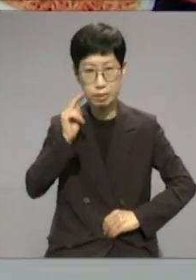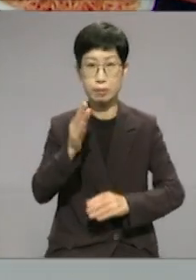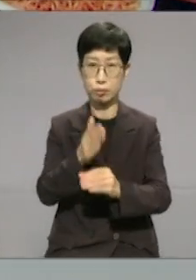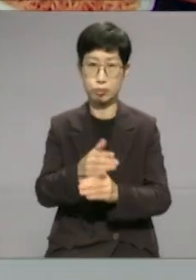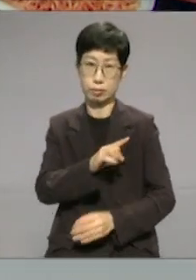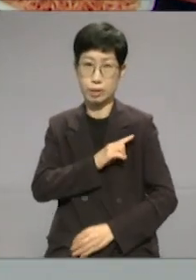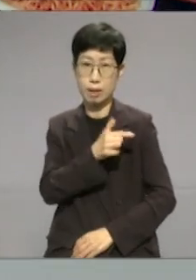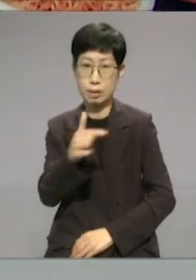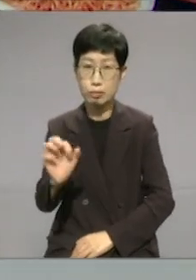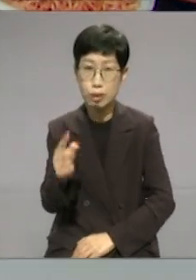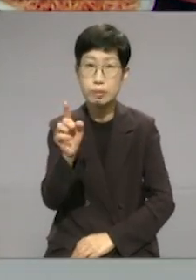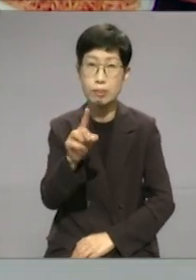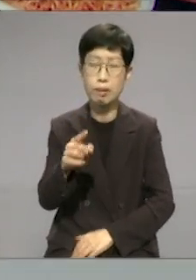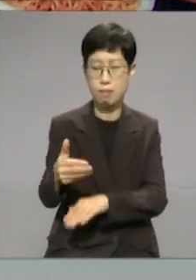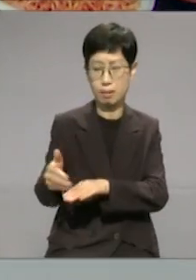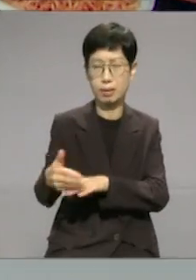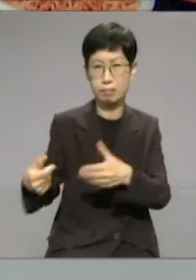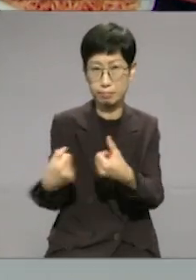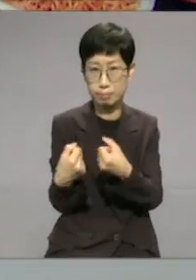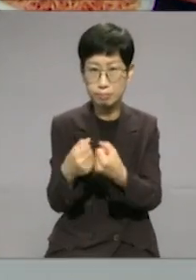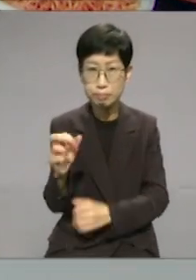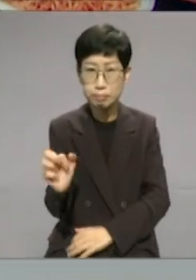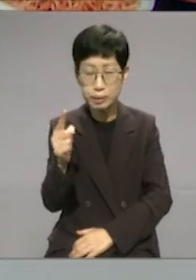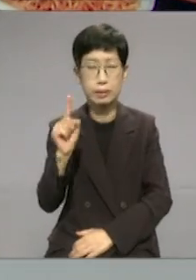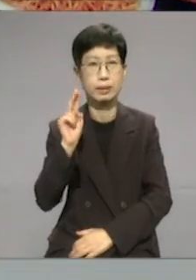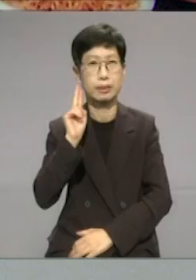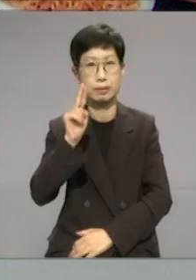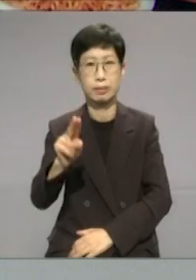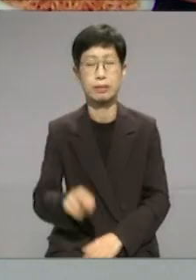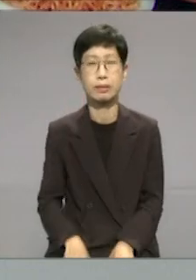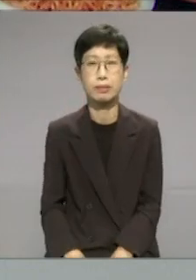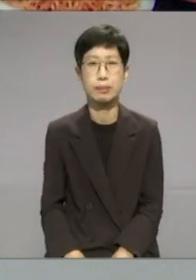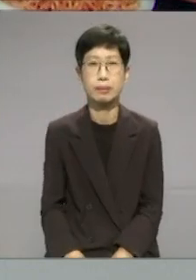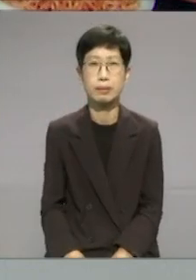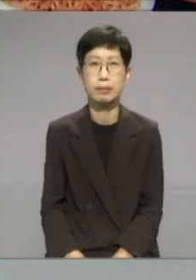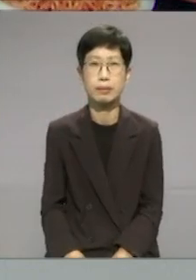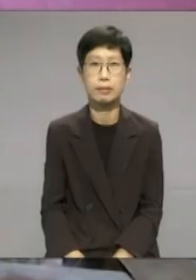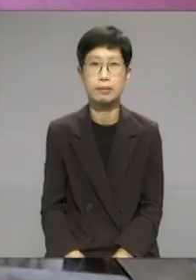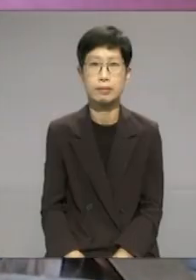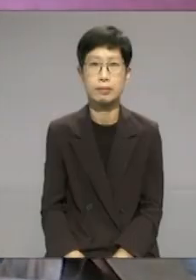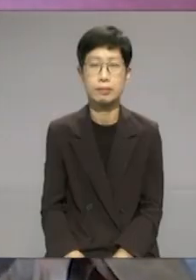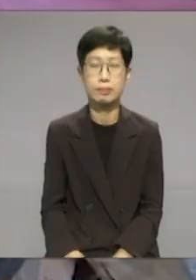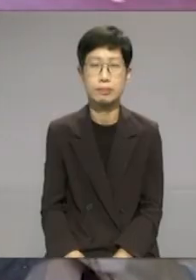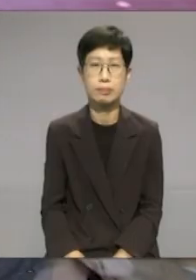큰 원인으론 갱단의 폭력이 꼽히고 있습니다. 김준우 월드리포터입니다.